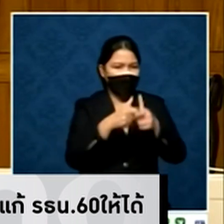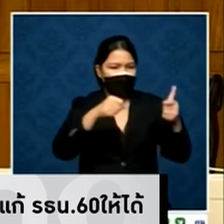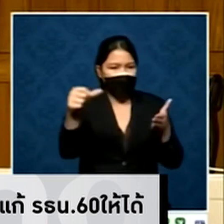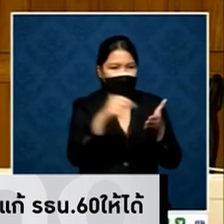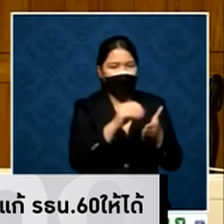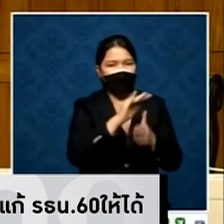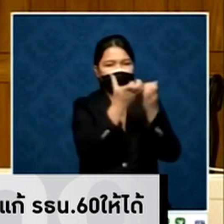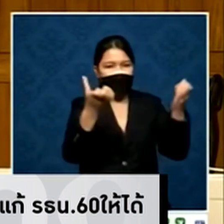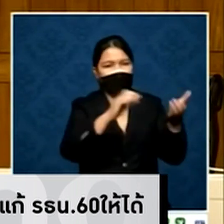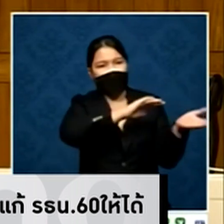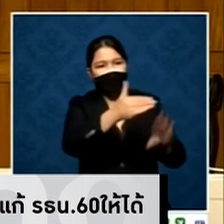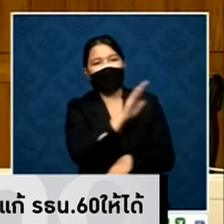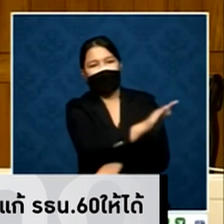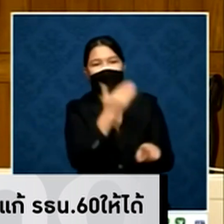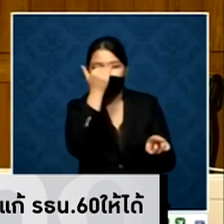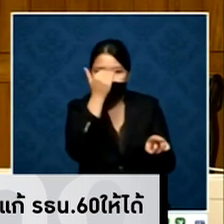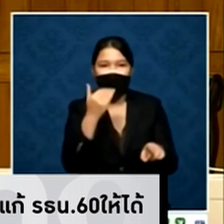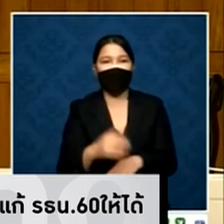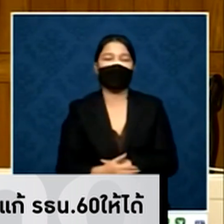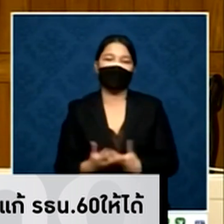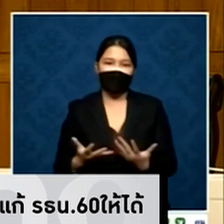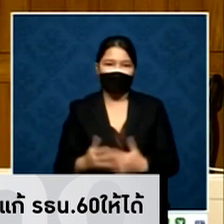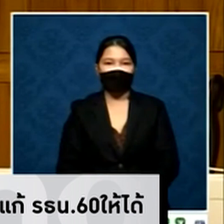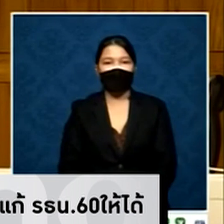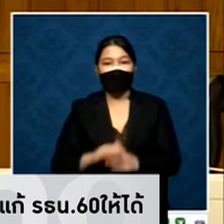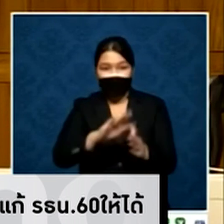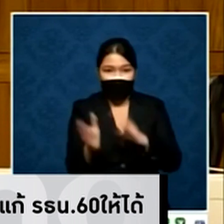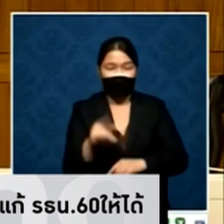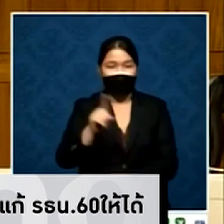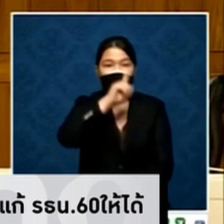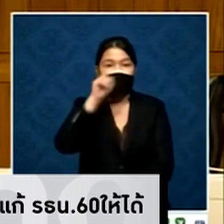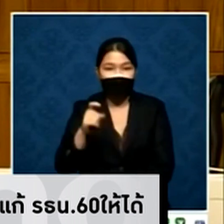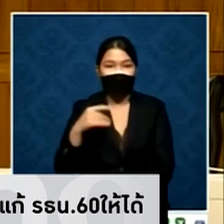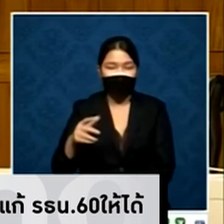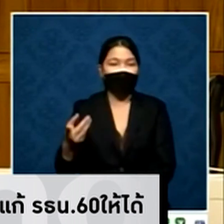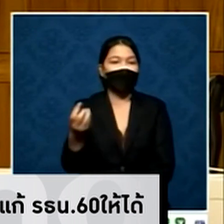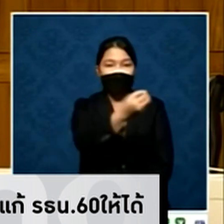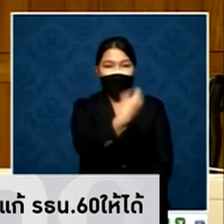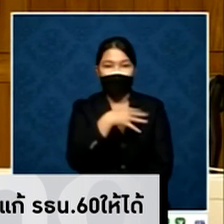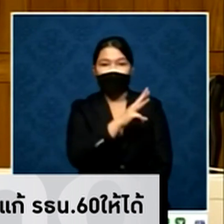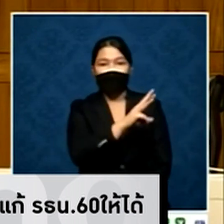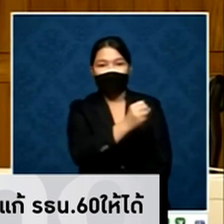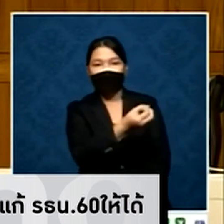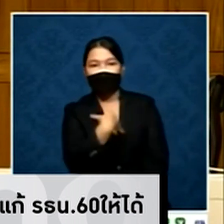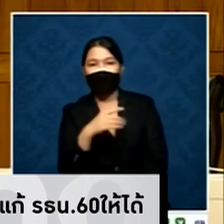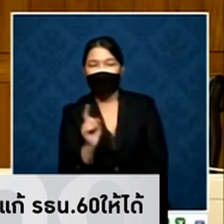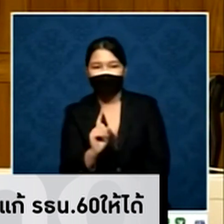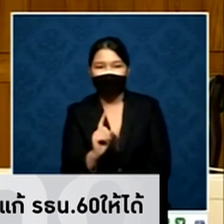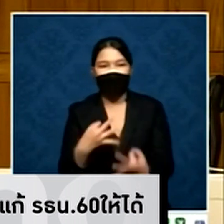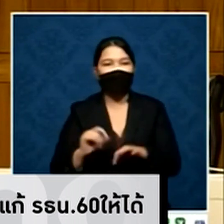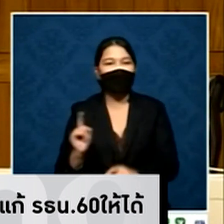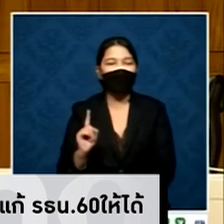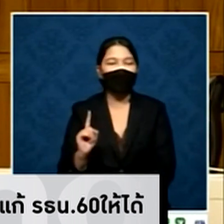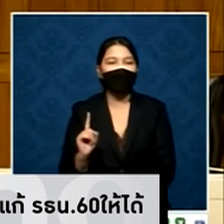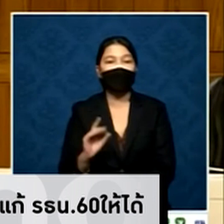มันมาถึงจุดที่คนที่เคยอยู่กับพรรคประชาธิปัตย์เนี่ยมาร่วมมืออาจารย์ปิยบุตรได้อยู่ผมว่ามันก็ไปนี่